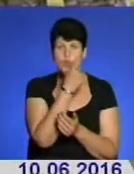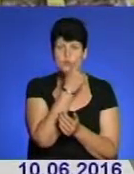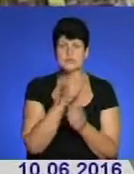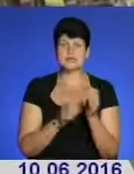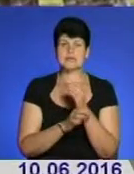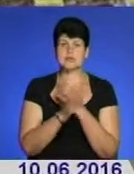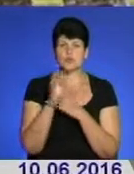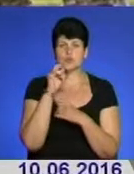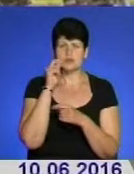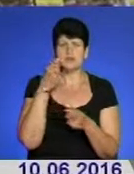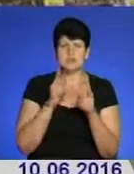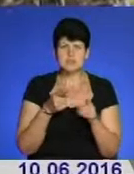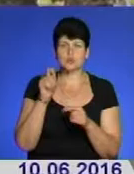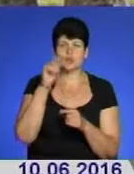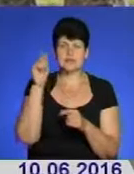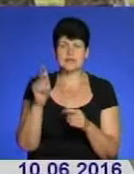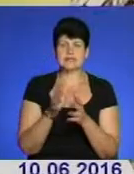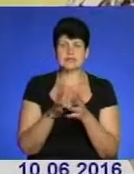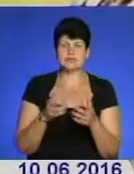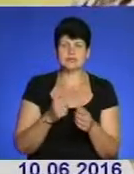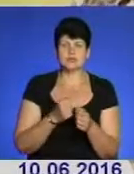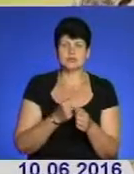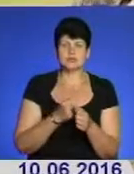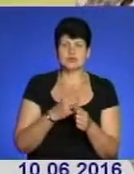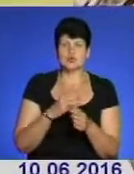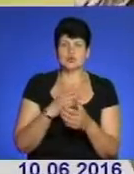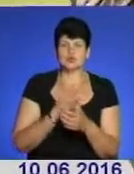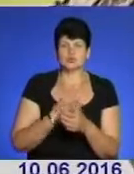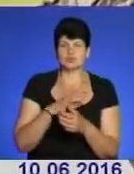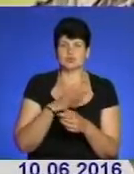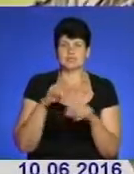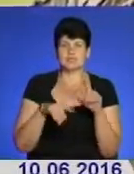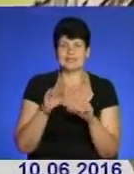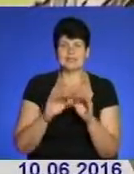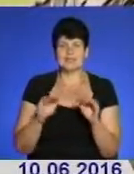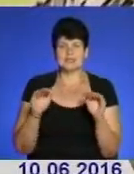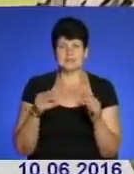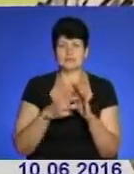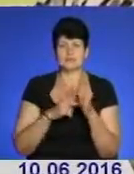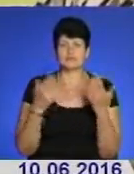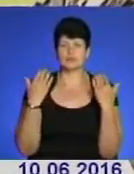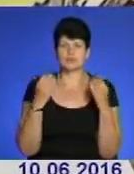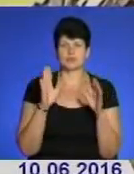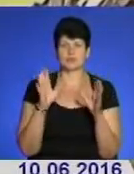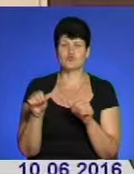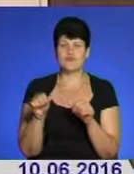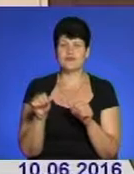сході України справжня війна, найбільше сумували за рідними, особливо дітьми. Планують відпочити і побути з